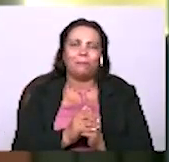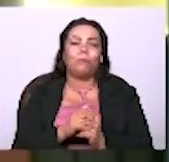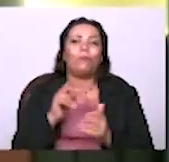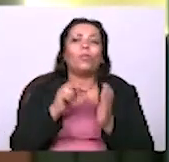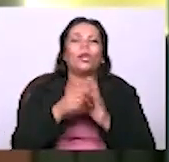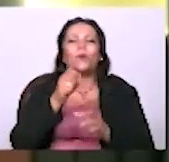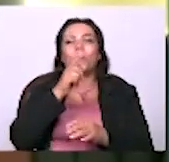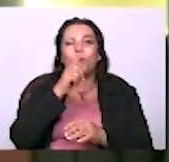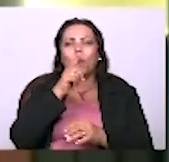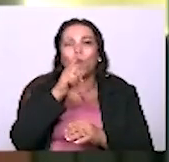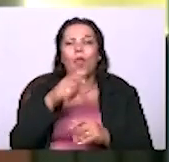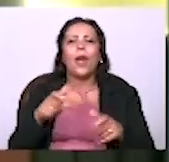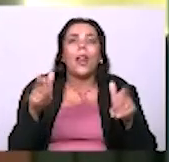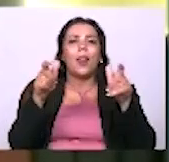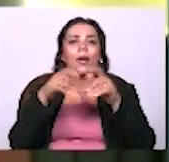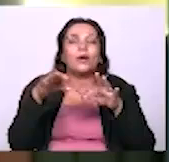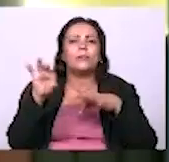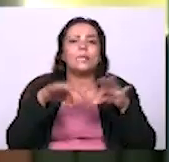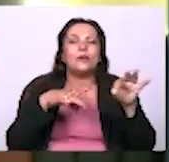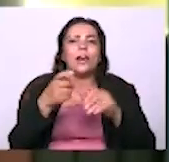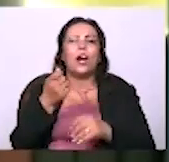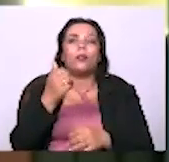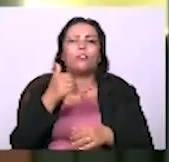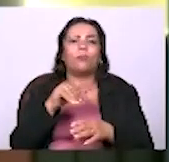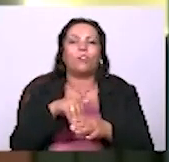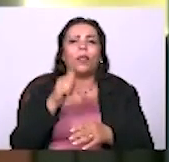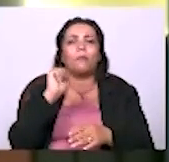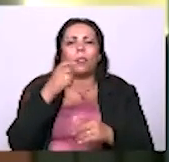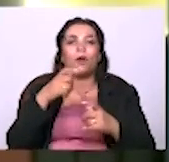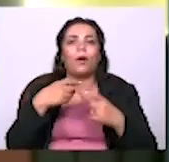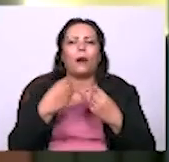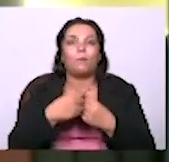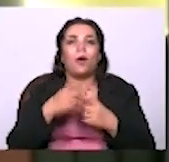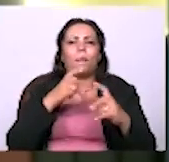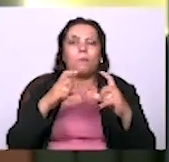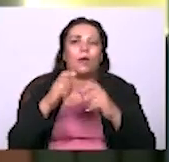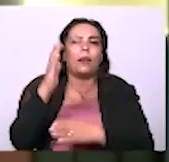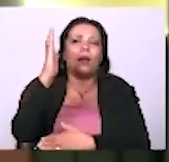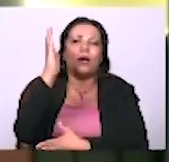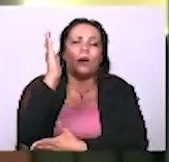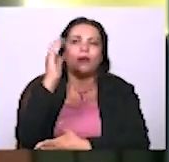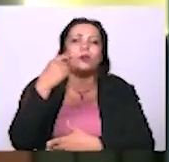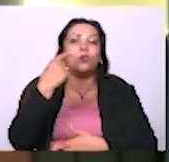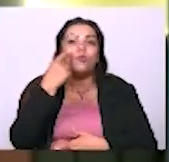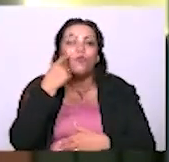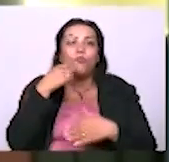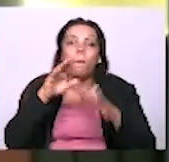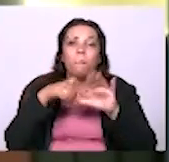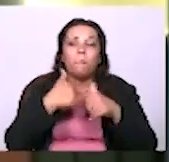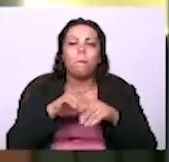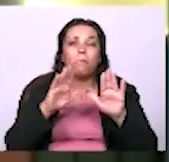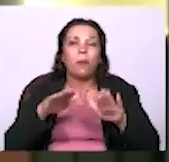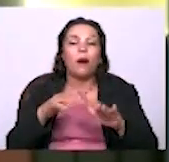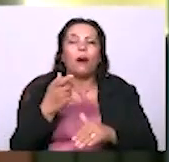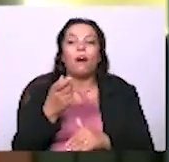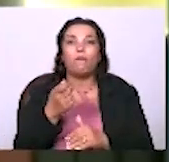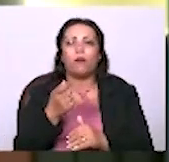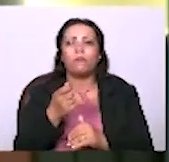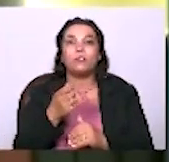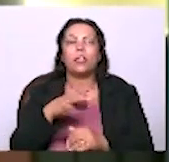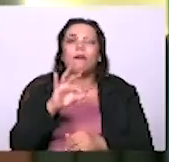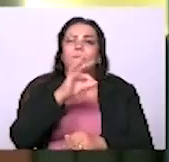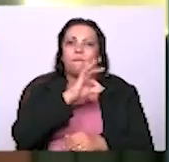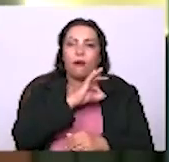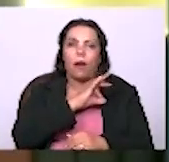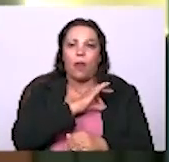وده اللي قالته حتى لجنه السياسات النقديه التابعه للبنك المركزي ترى ان تبقى اسعار